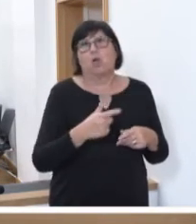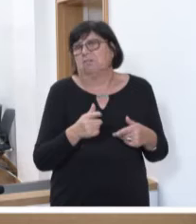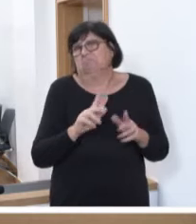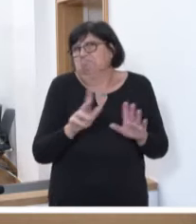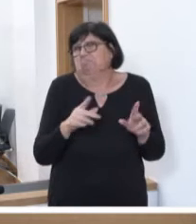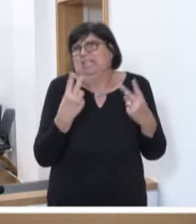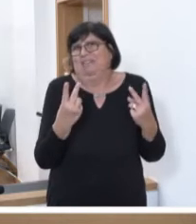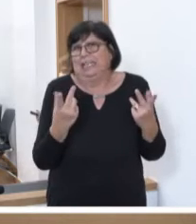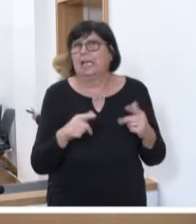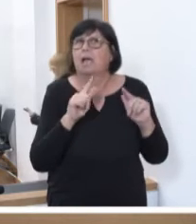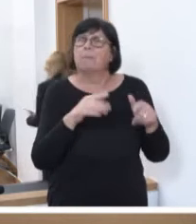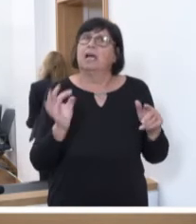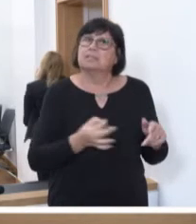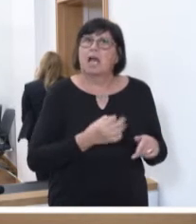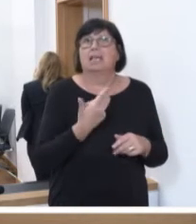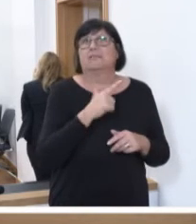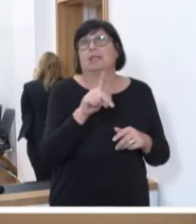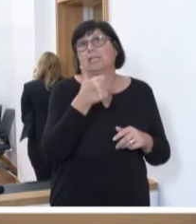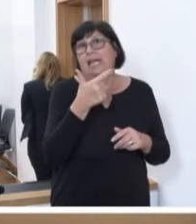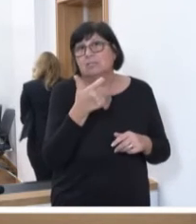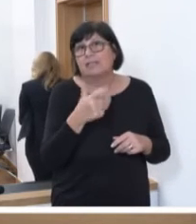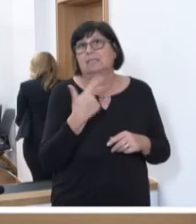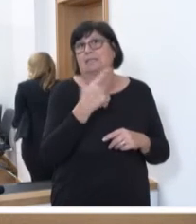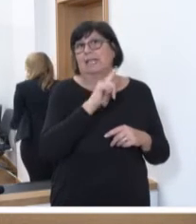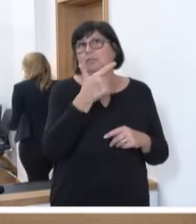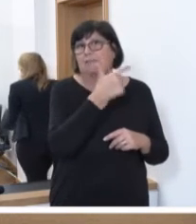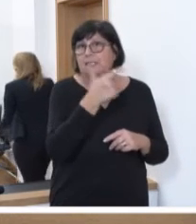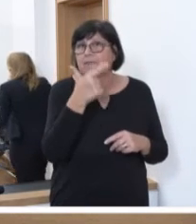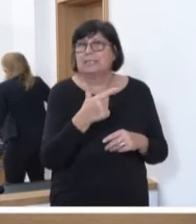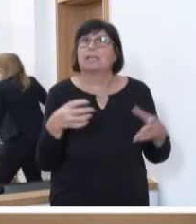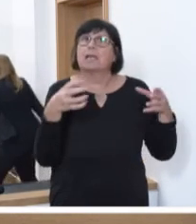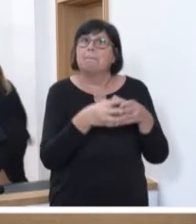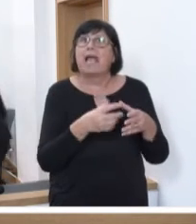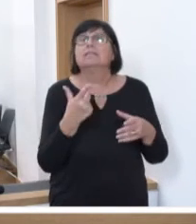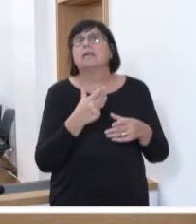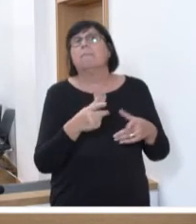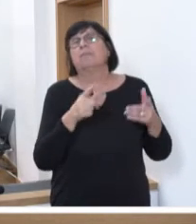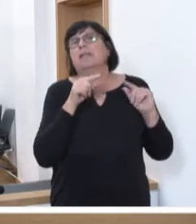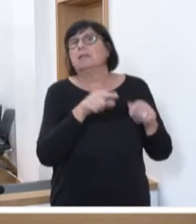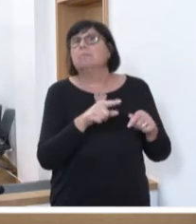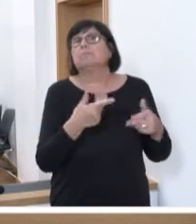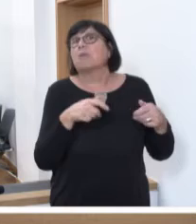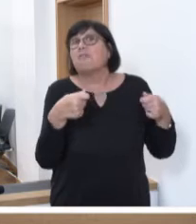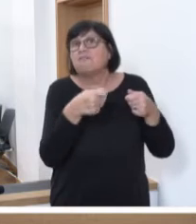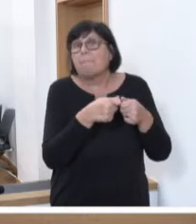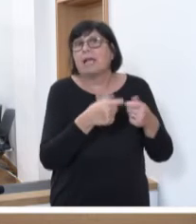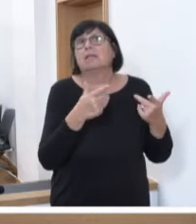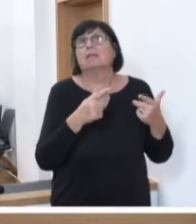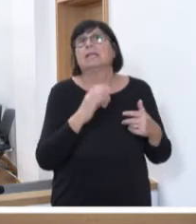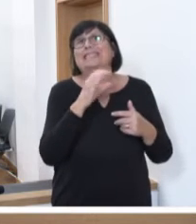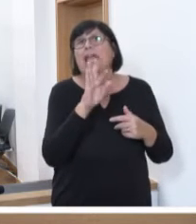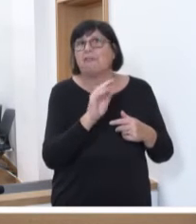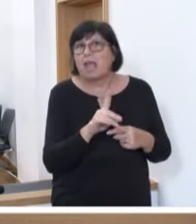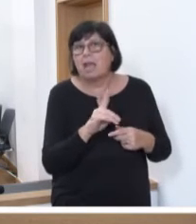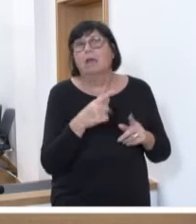wurden seitens des Saarlandes 2021-22 gemeinsam mit dem Zweckverband Schienennahverkehr Rheinland-Pfalz-Nord, der CFL und